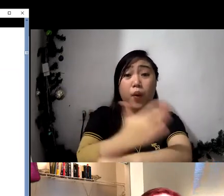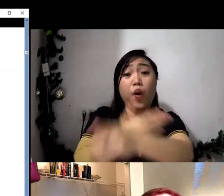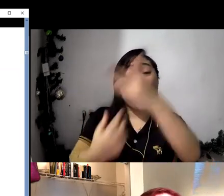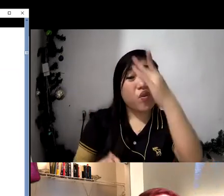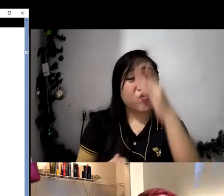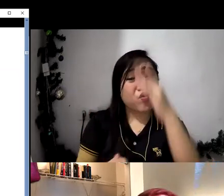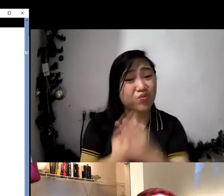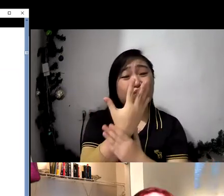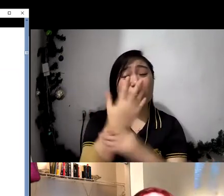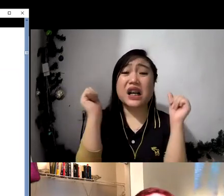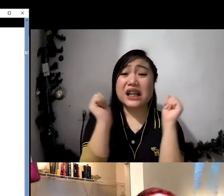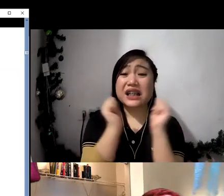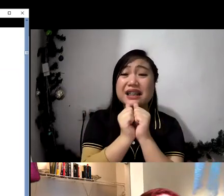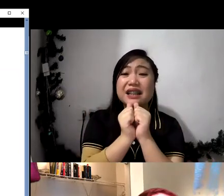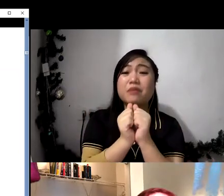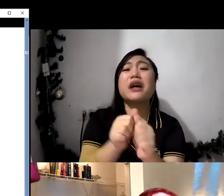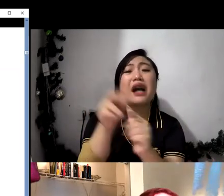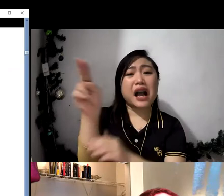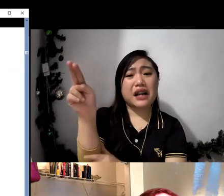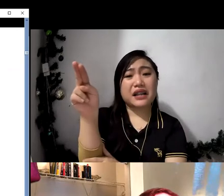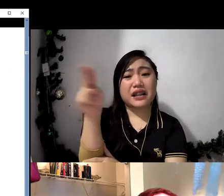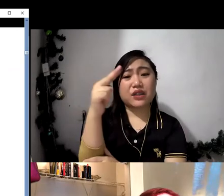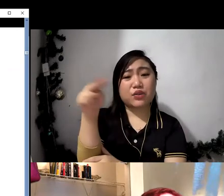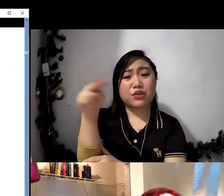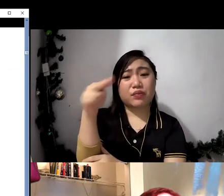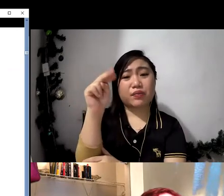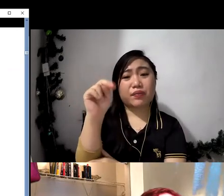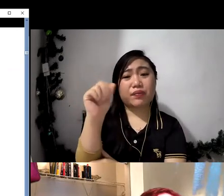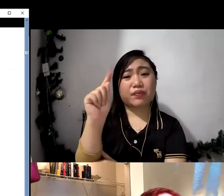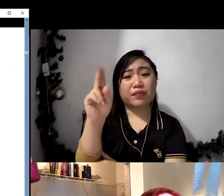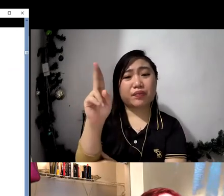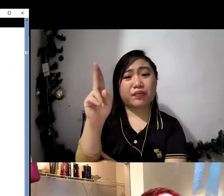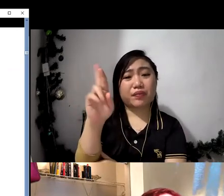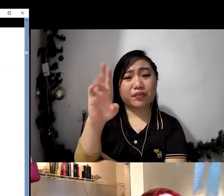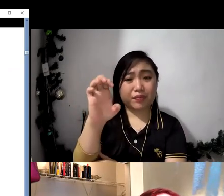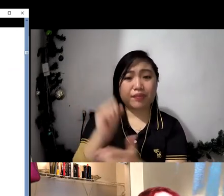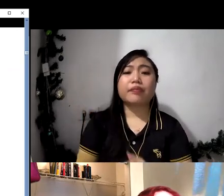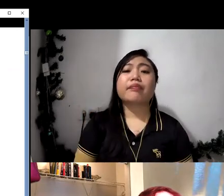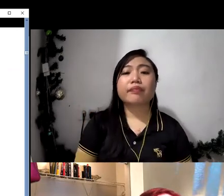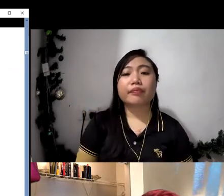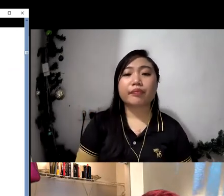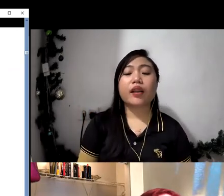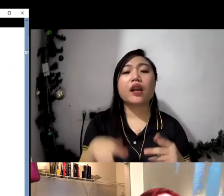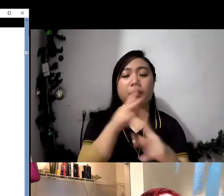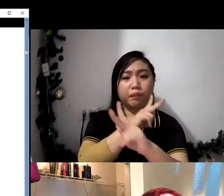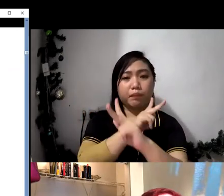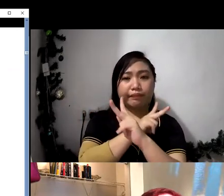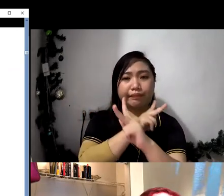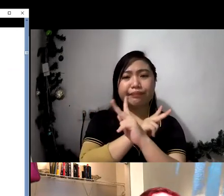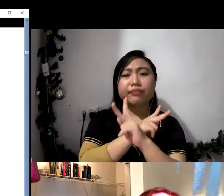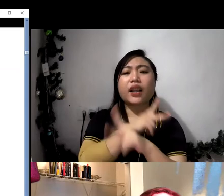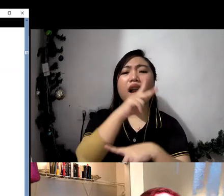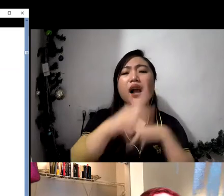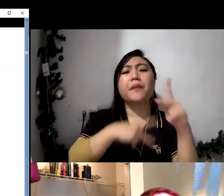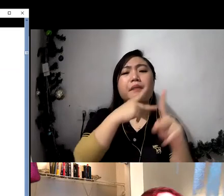and climate change, no, as cross-cutting team. And at the same time, no, yung protecting the planet's natural resources